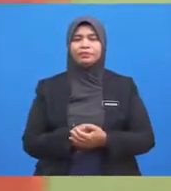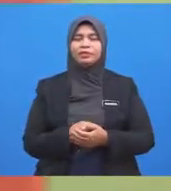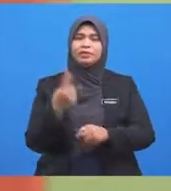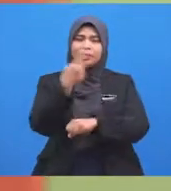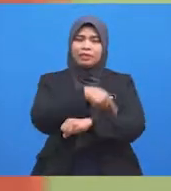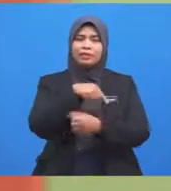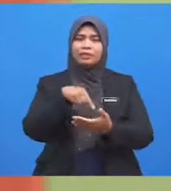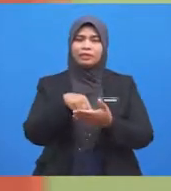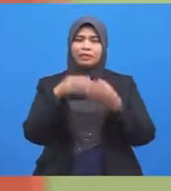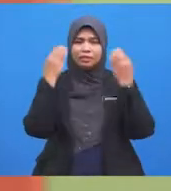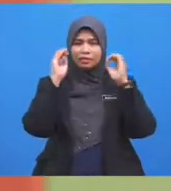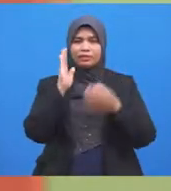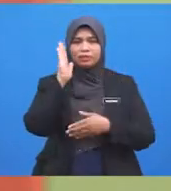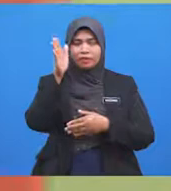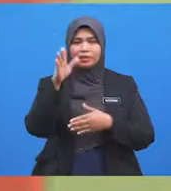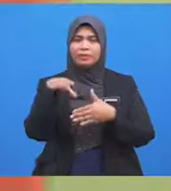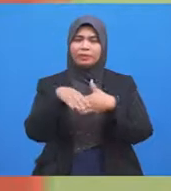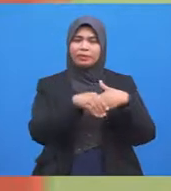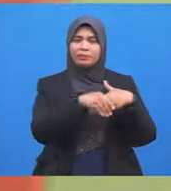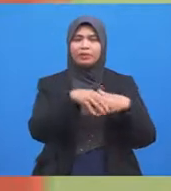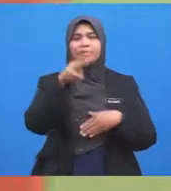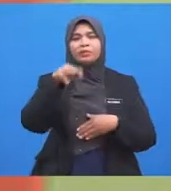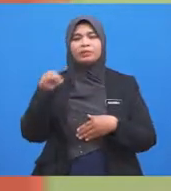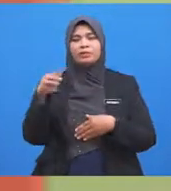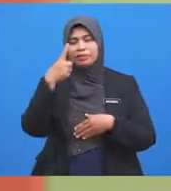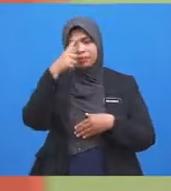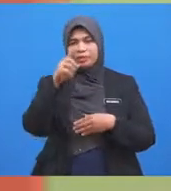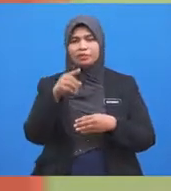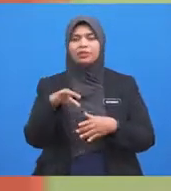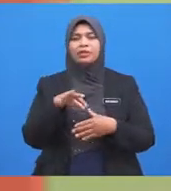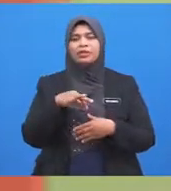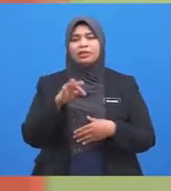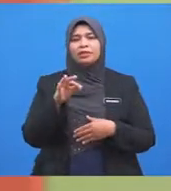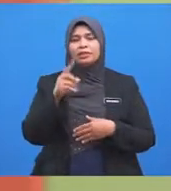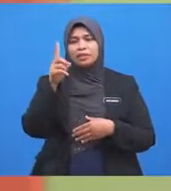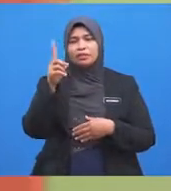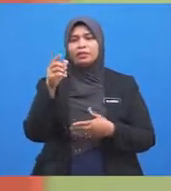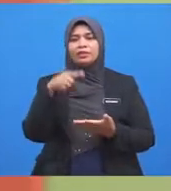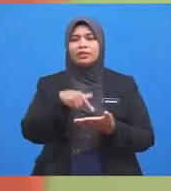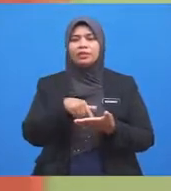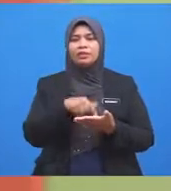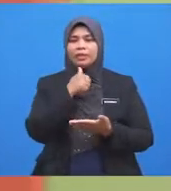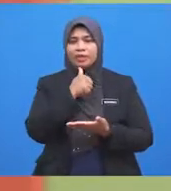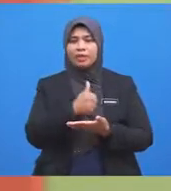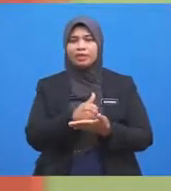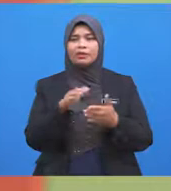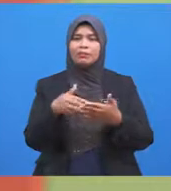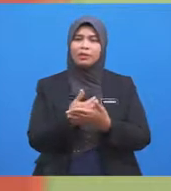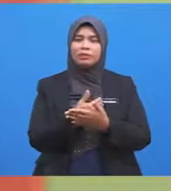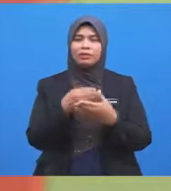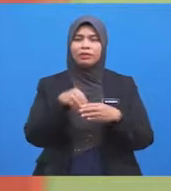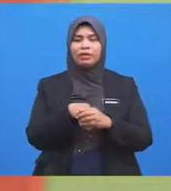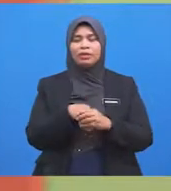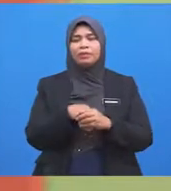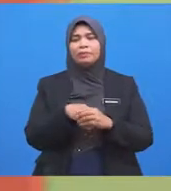Hari ini, cikgu akan membimbing murid-murid untuk menghayati satu lagi nilai baru dalam